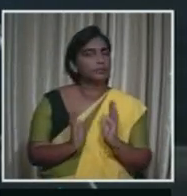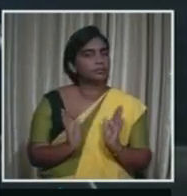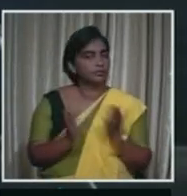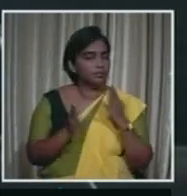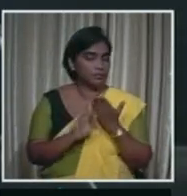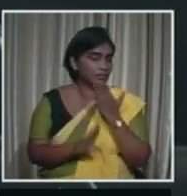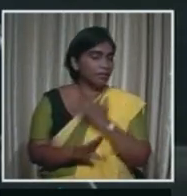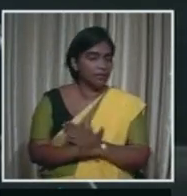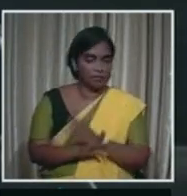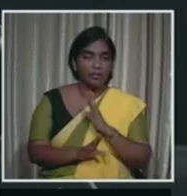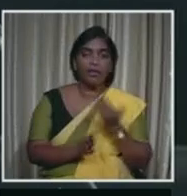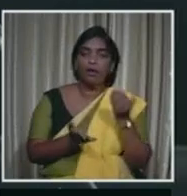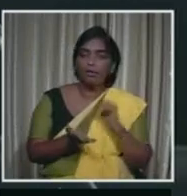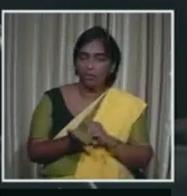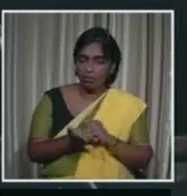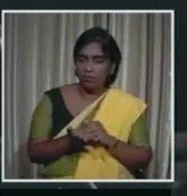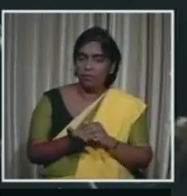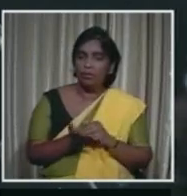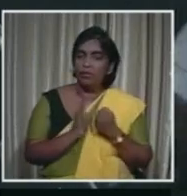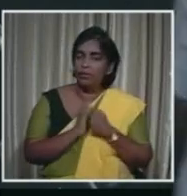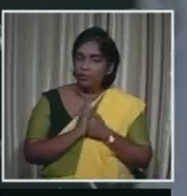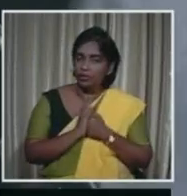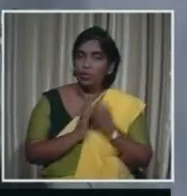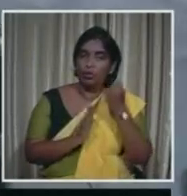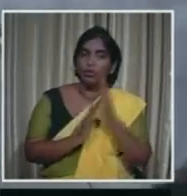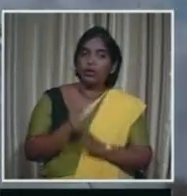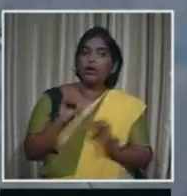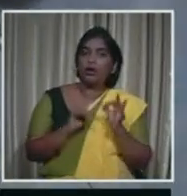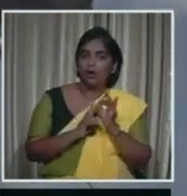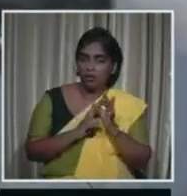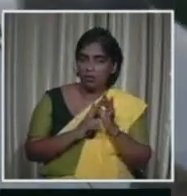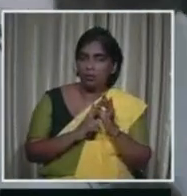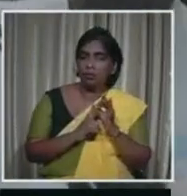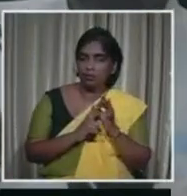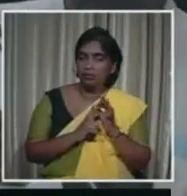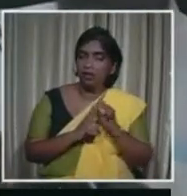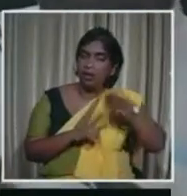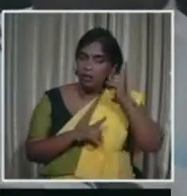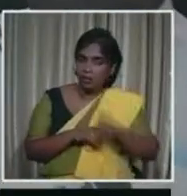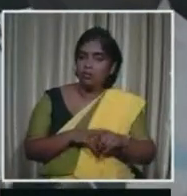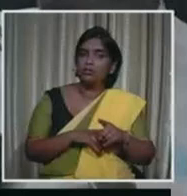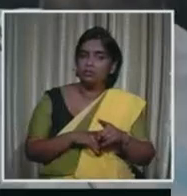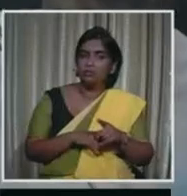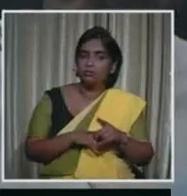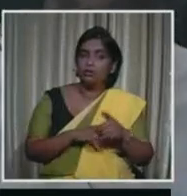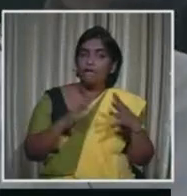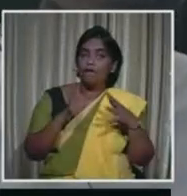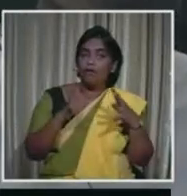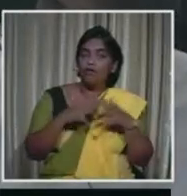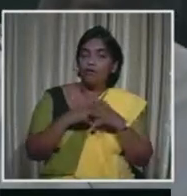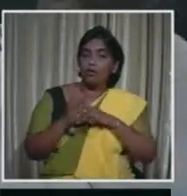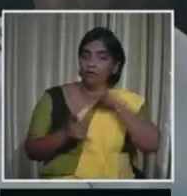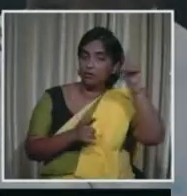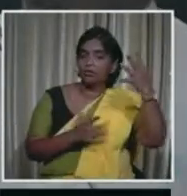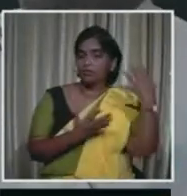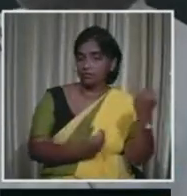පෙර යලිත් වරක් ගරු මුදල් ඇමතිතුමාගෙන් එයට එකඟතාවය වොෂින්ටනයට ගිහිල්ලා